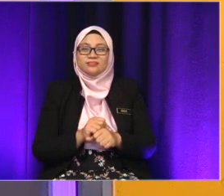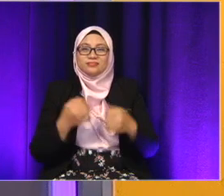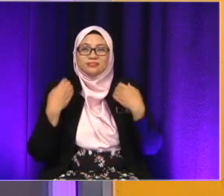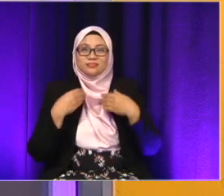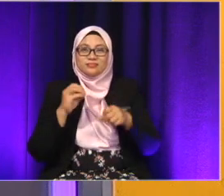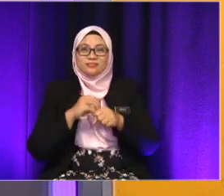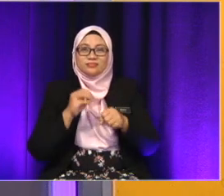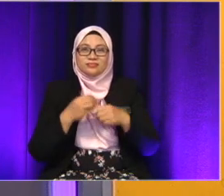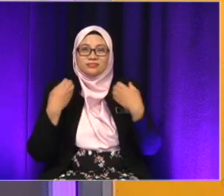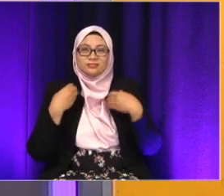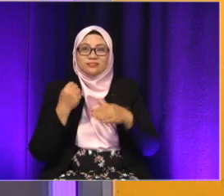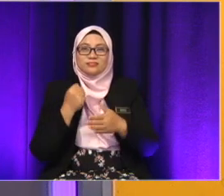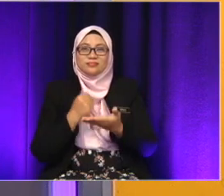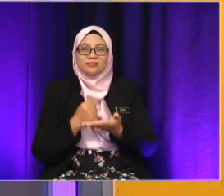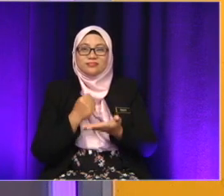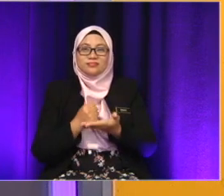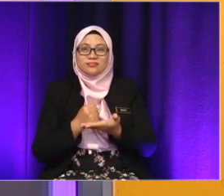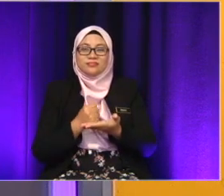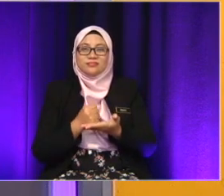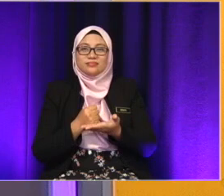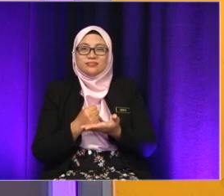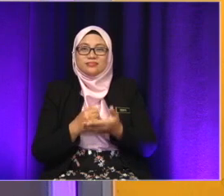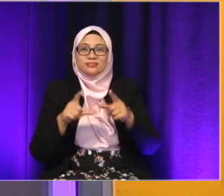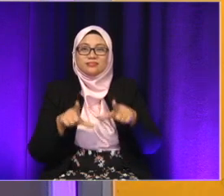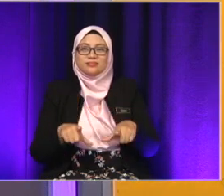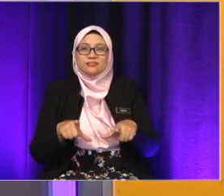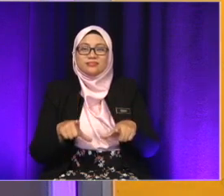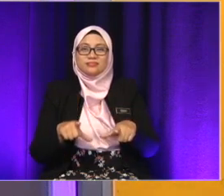tindakan untuk arah dalam tu. Ini ada bawah. Ini letak kat